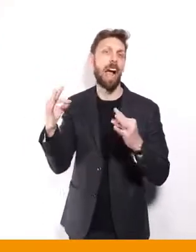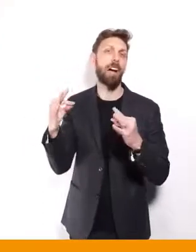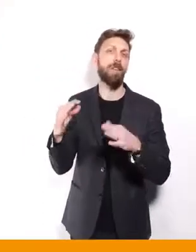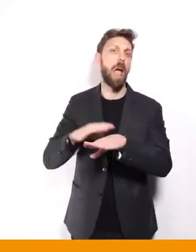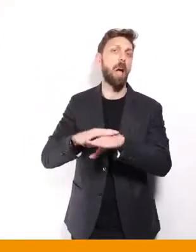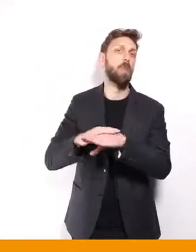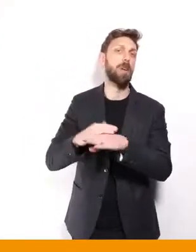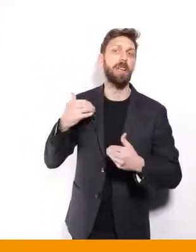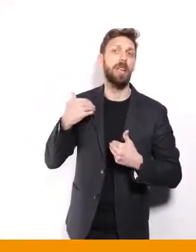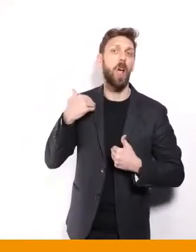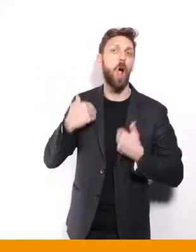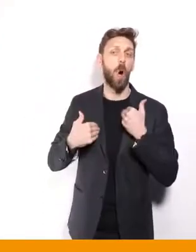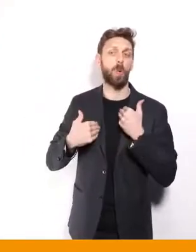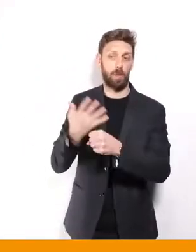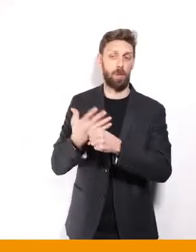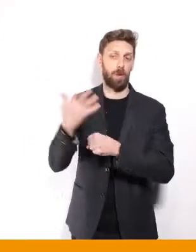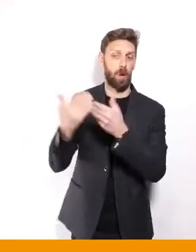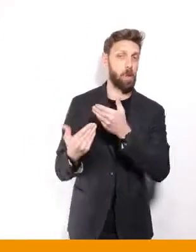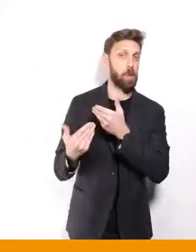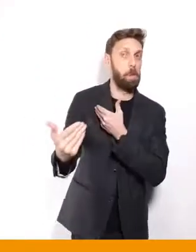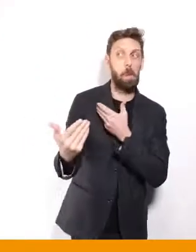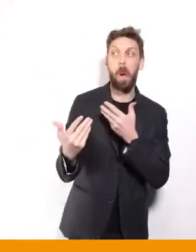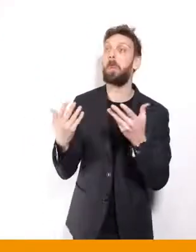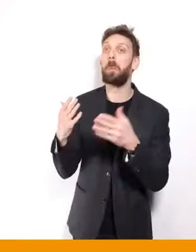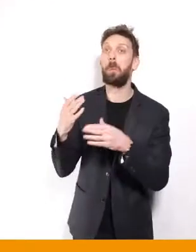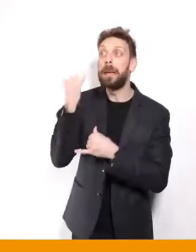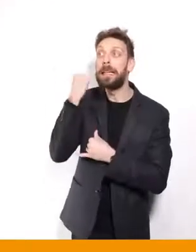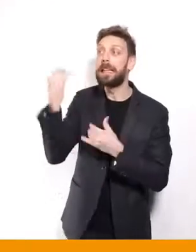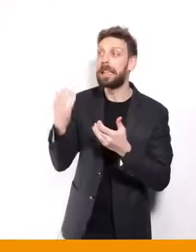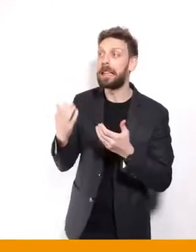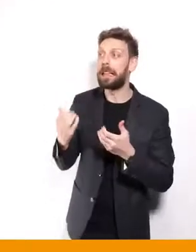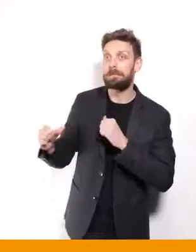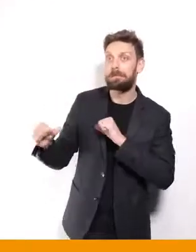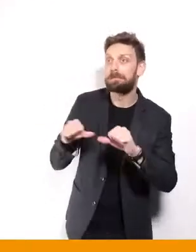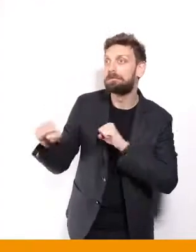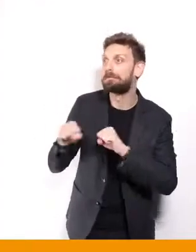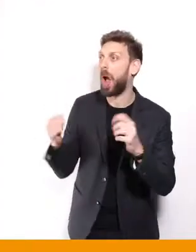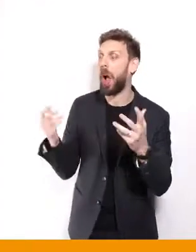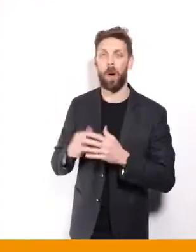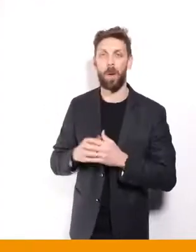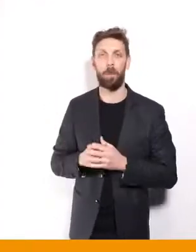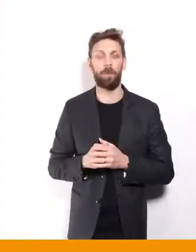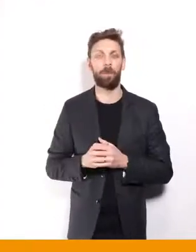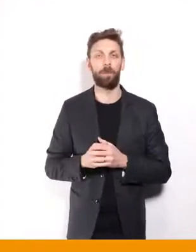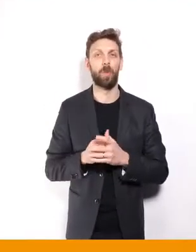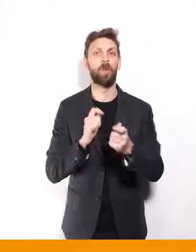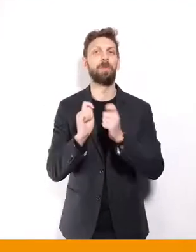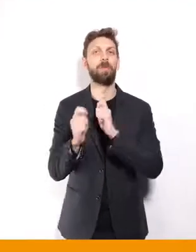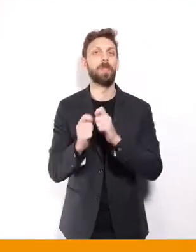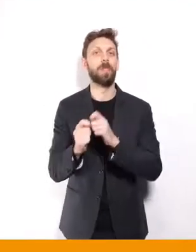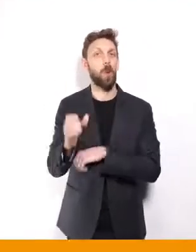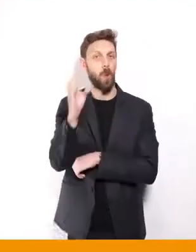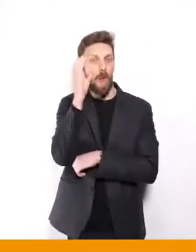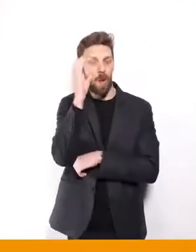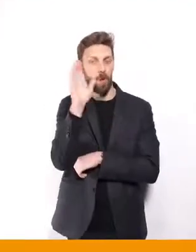les 5 prochaines années. Je vous propose d'écouter cet entretien et nous reviendrons après en studio.